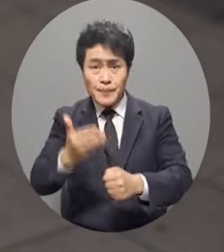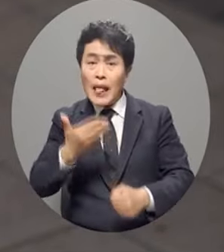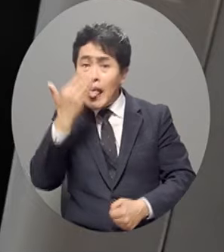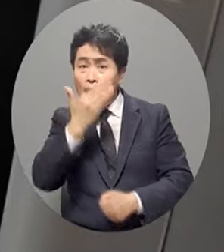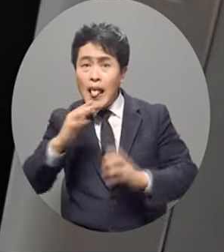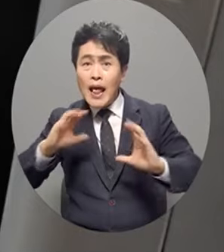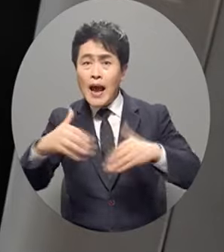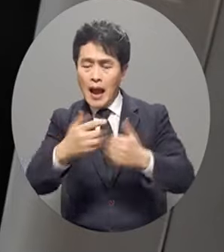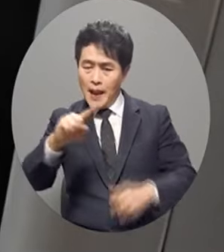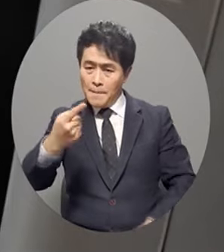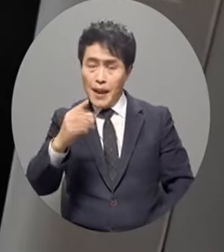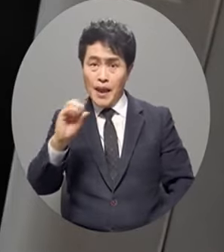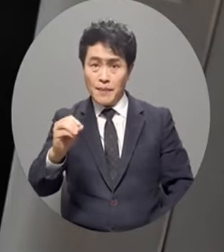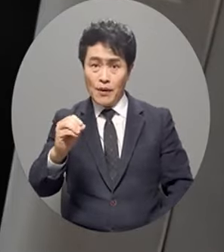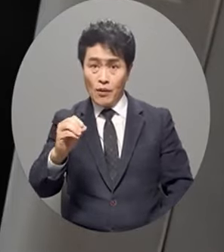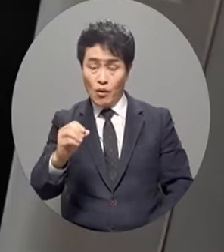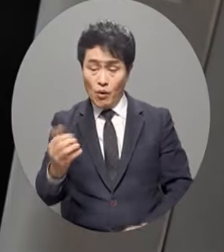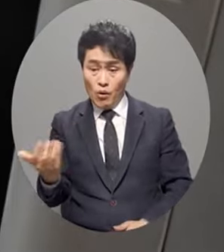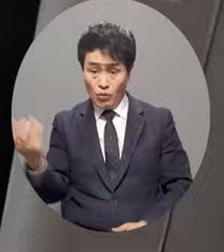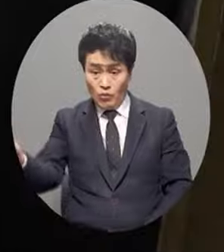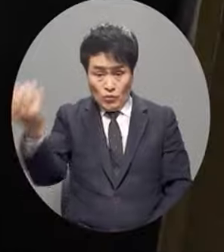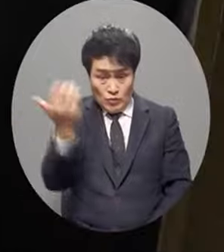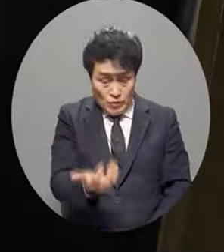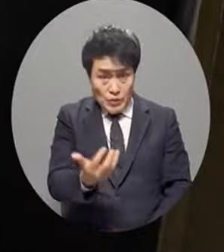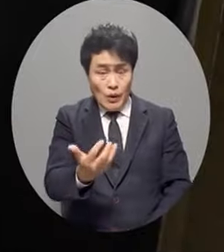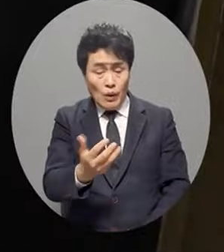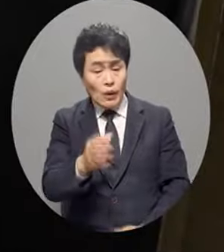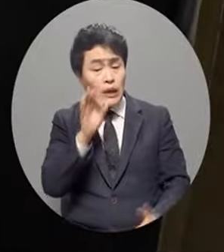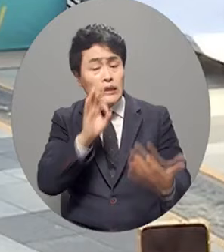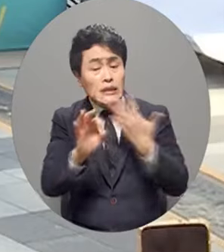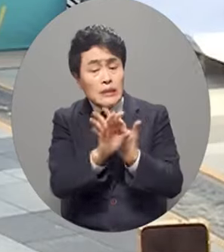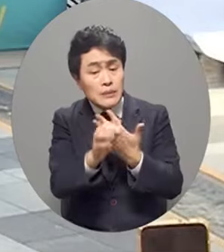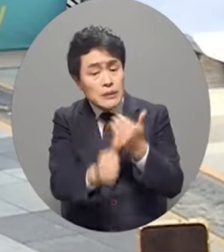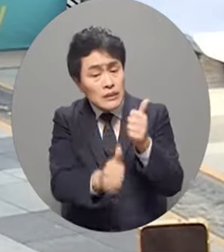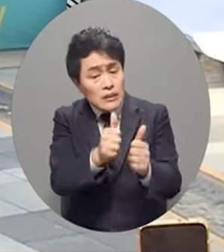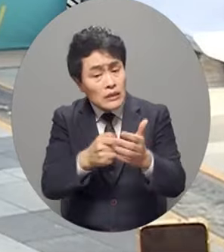필리핀인 100명을 입국시켜 시범 사업을 실시하겠다는